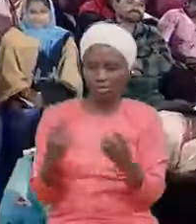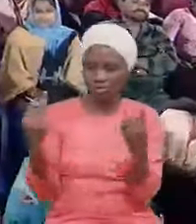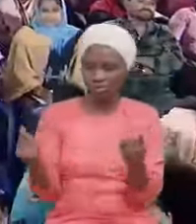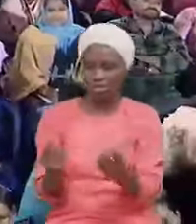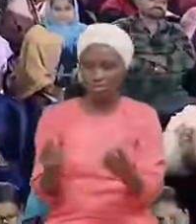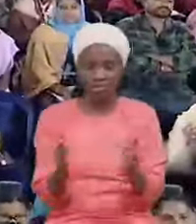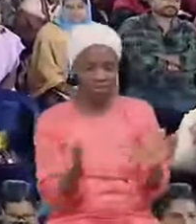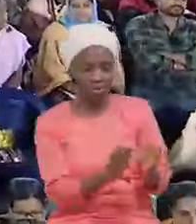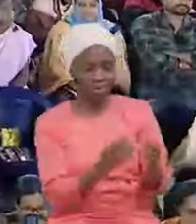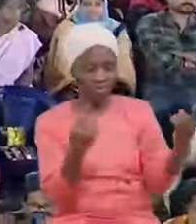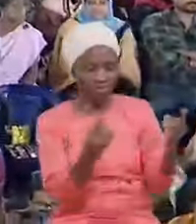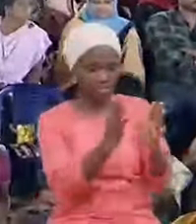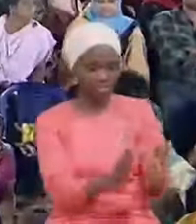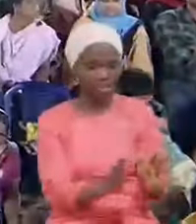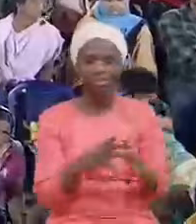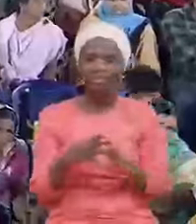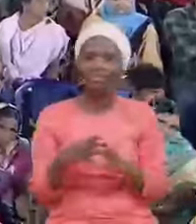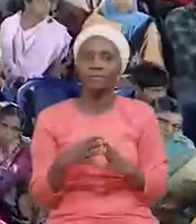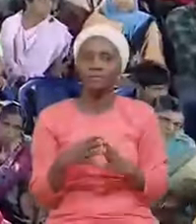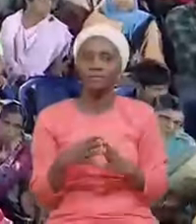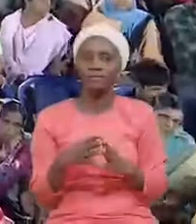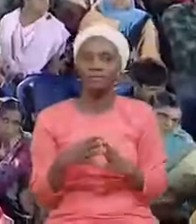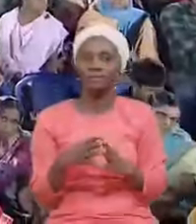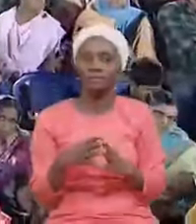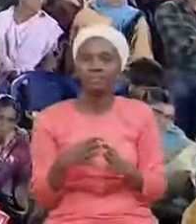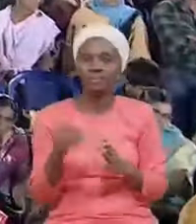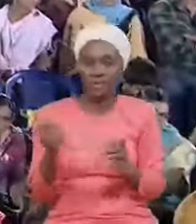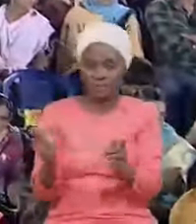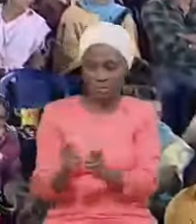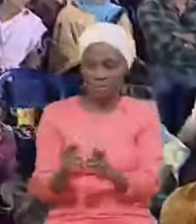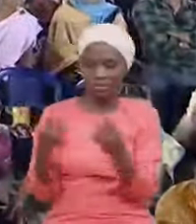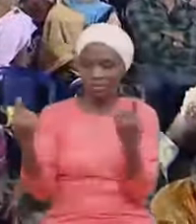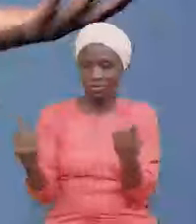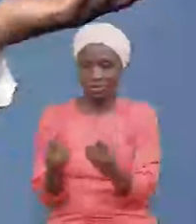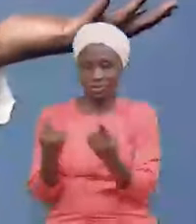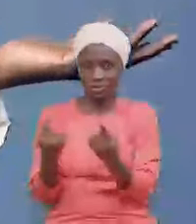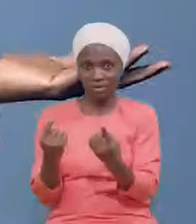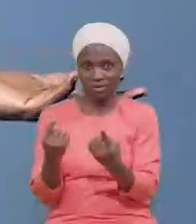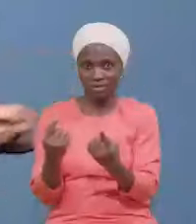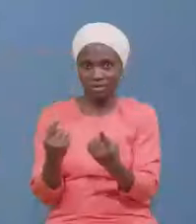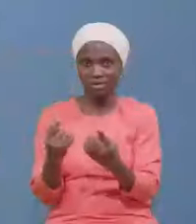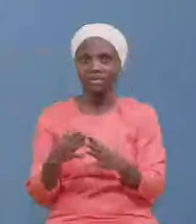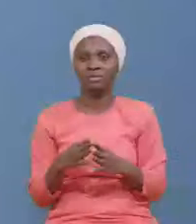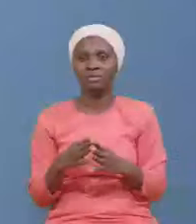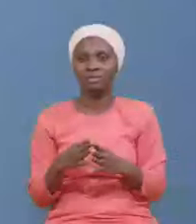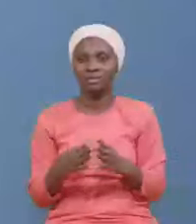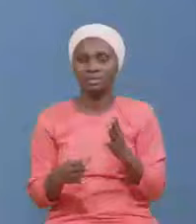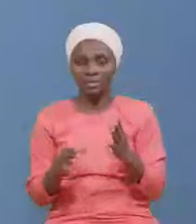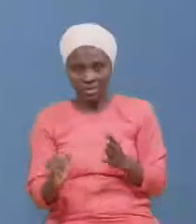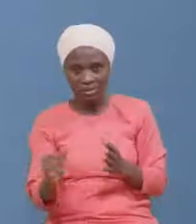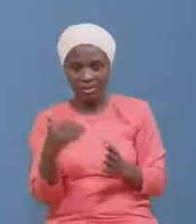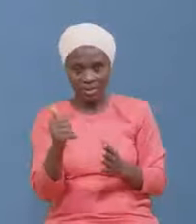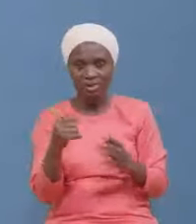small sinner. చిన్న పాపం చిన్న పాపులు. A little sin still a sinner.